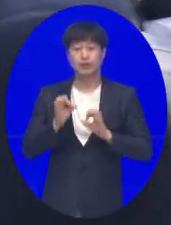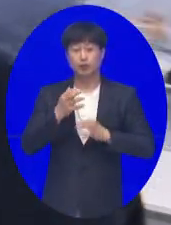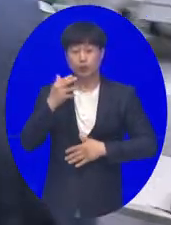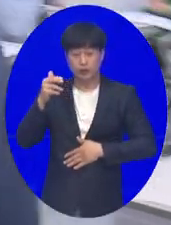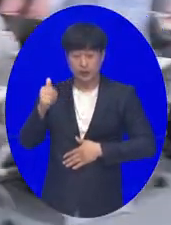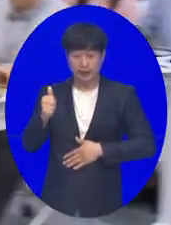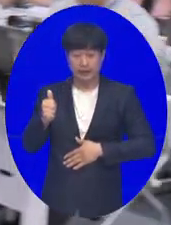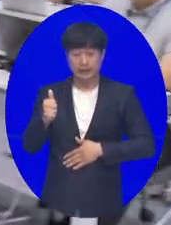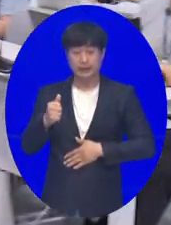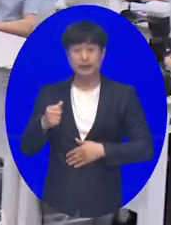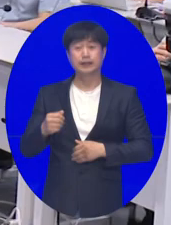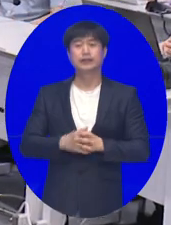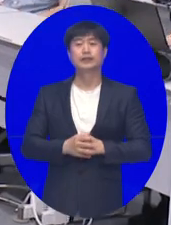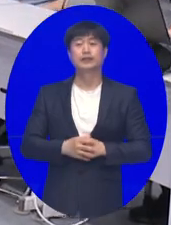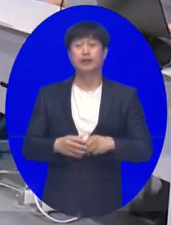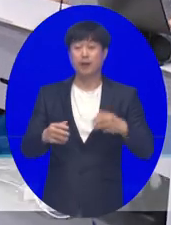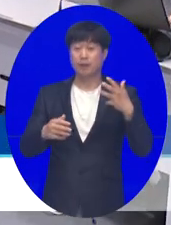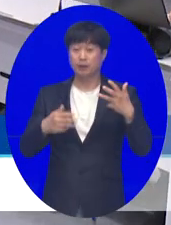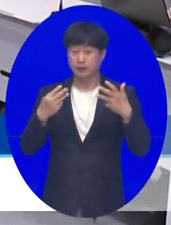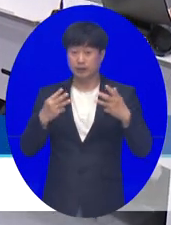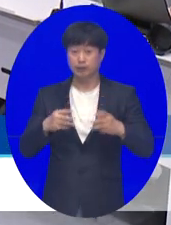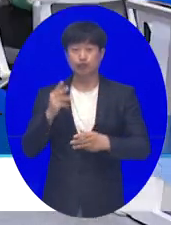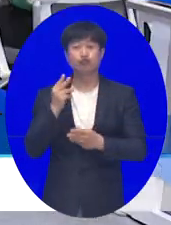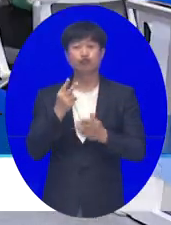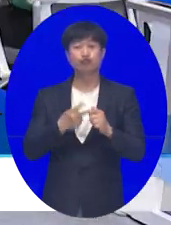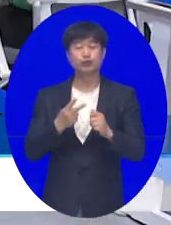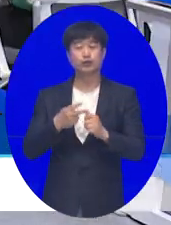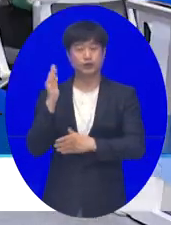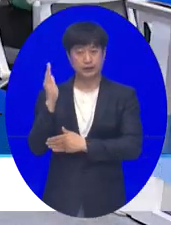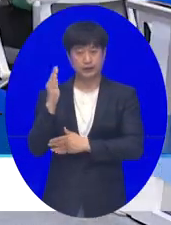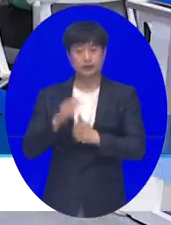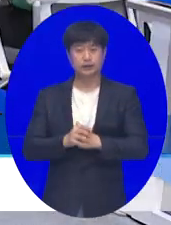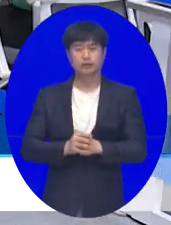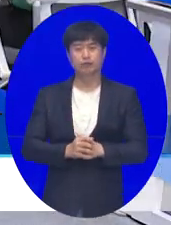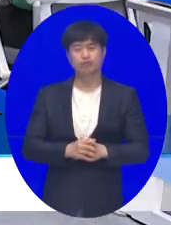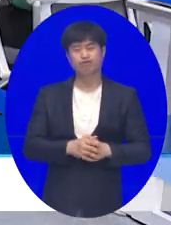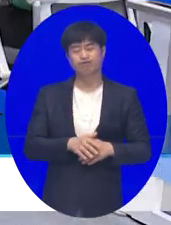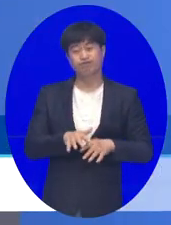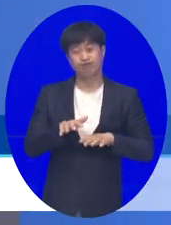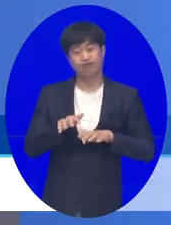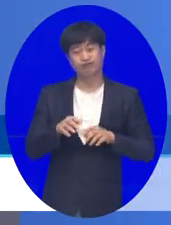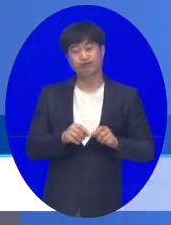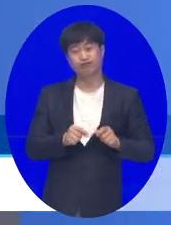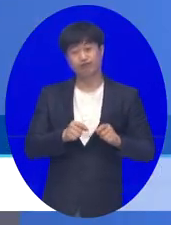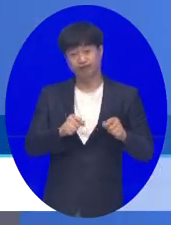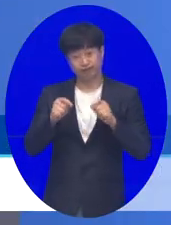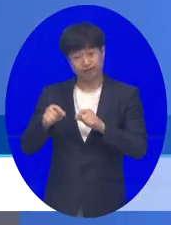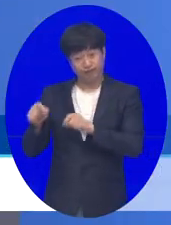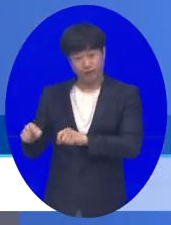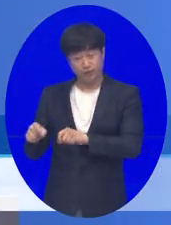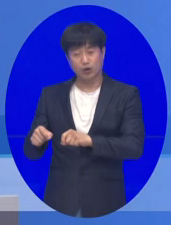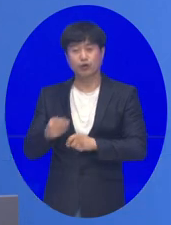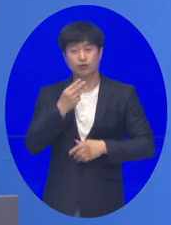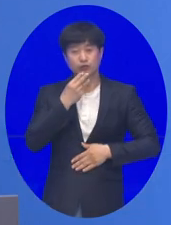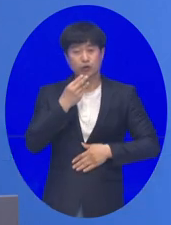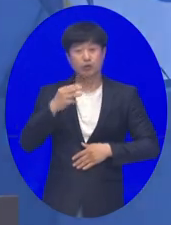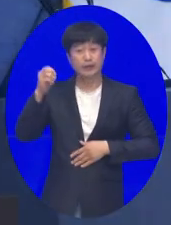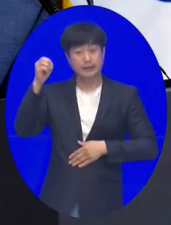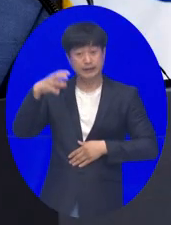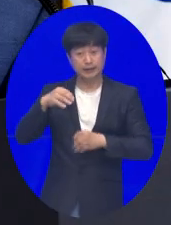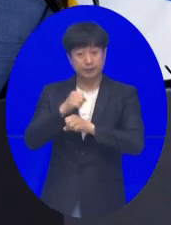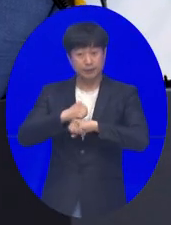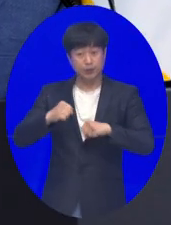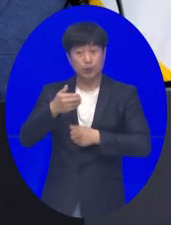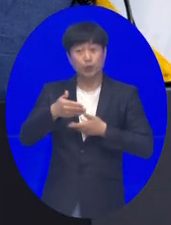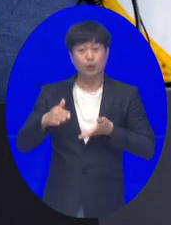김동현 경위도지사는 지난달에 이어 지난 3일 두 번째 기자회견을 열고 표류하고 있는 서울 양평고속도로에 대한 입장을 밝혔습니다